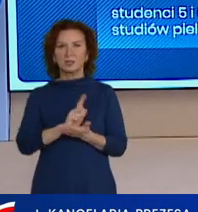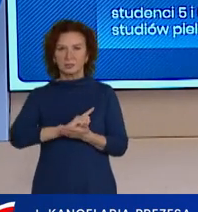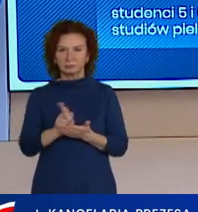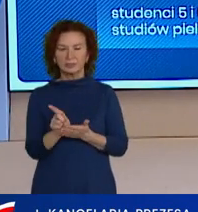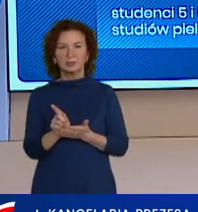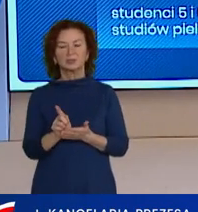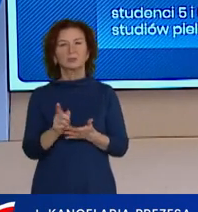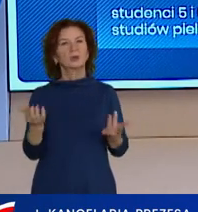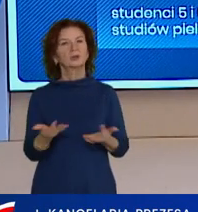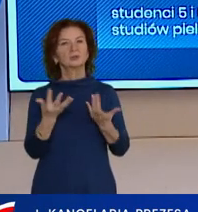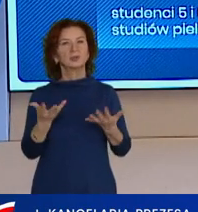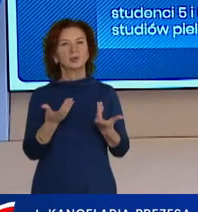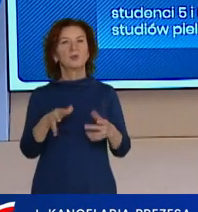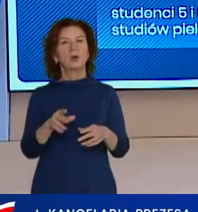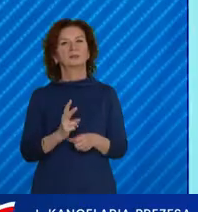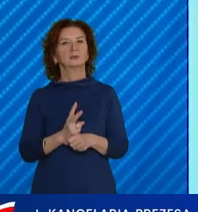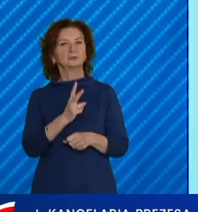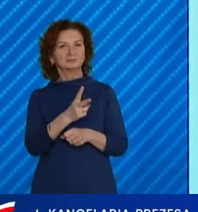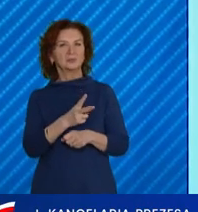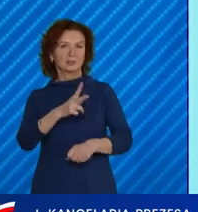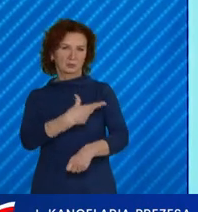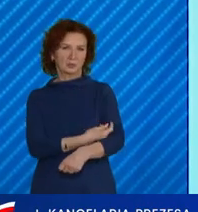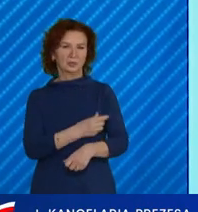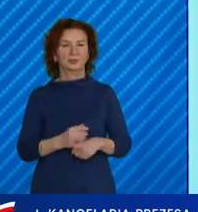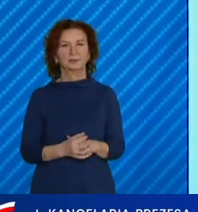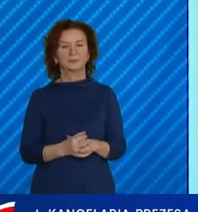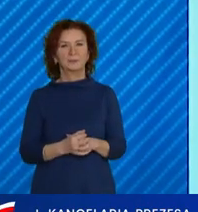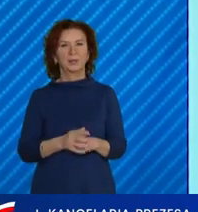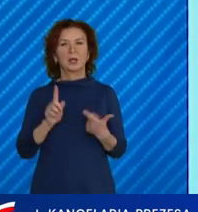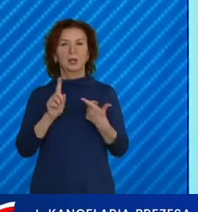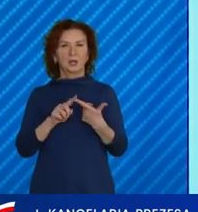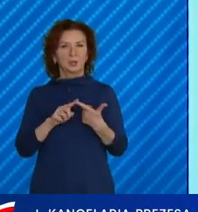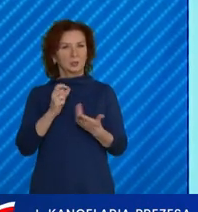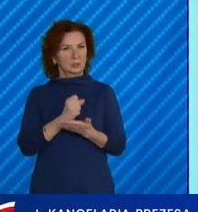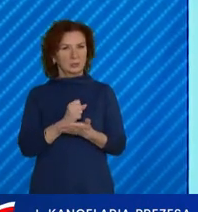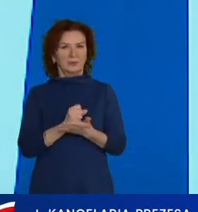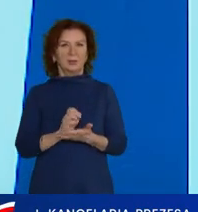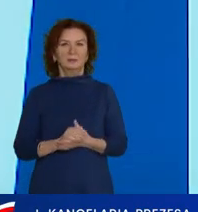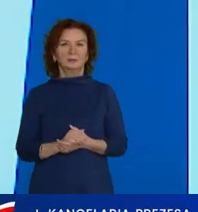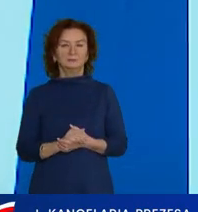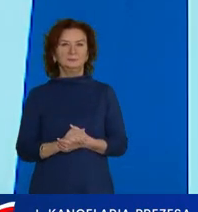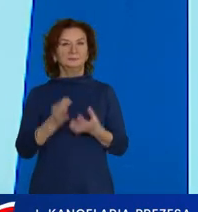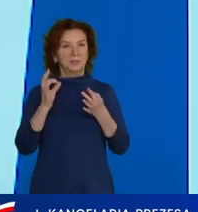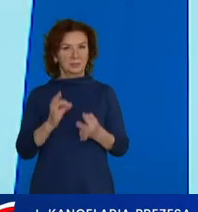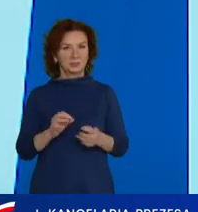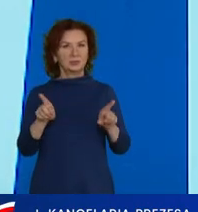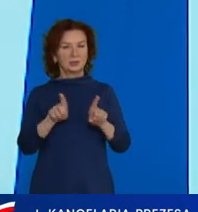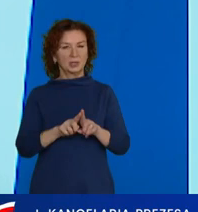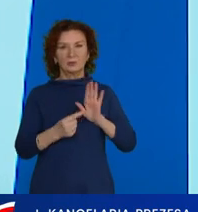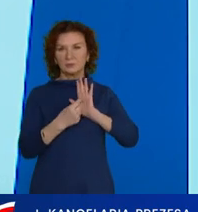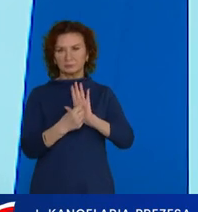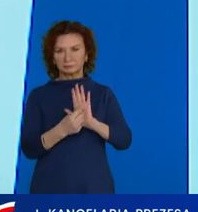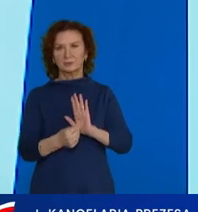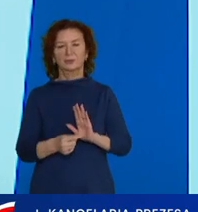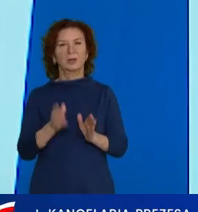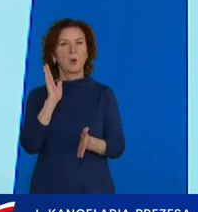i łatwość procedur. Po drugie, dzisiaj również publikujemy